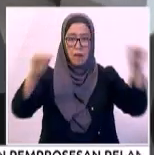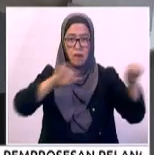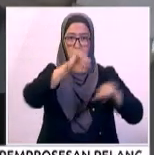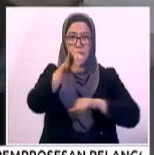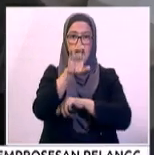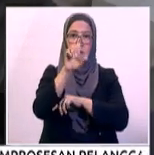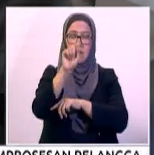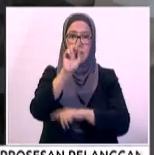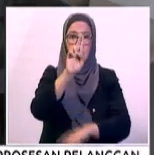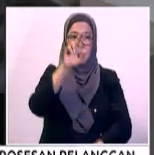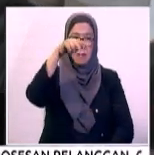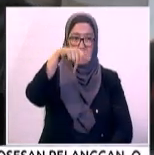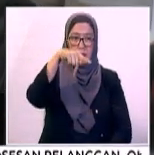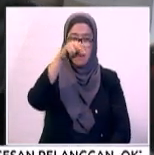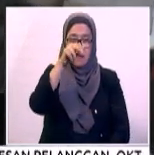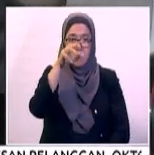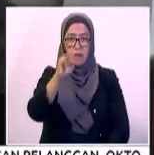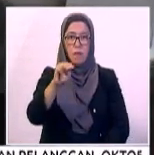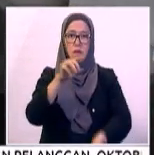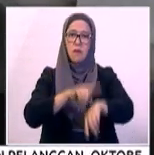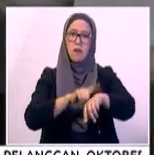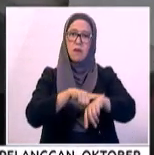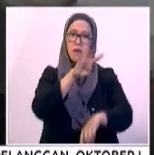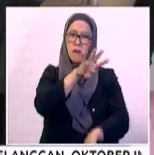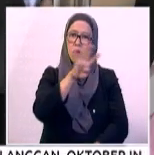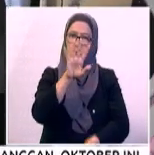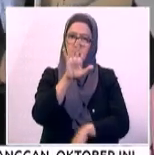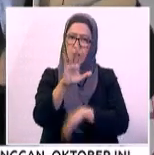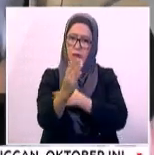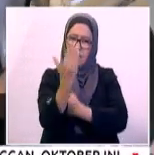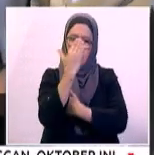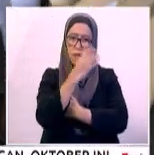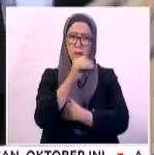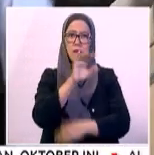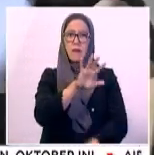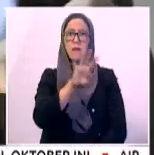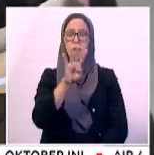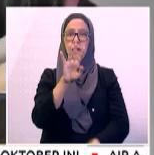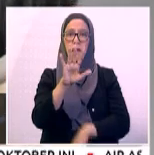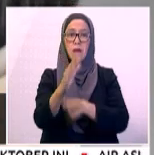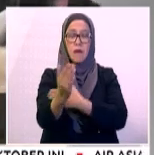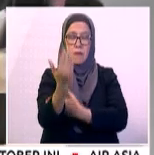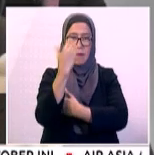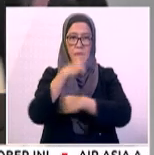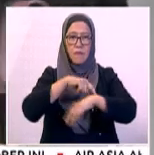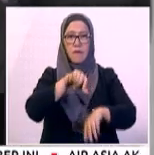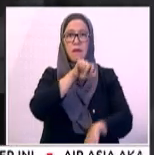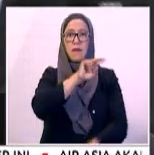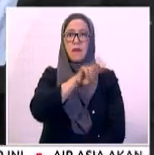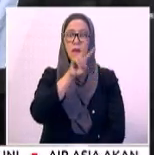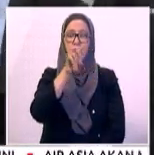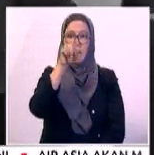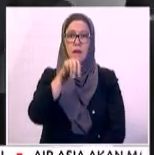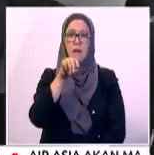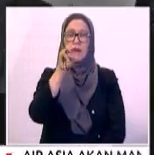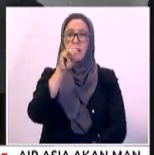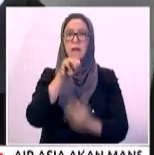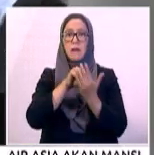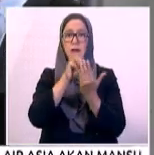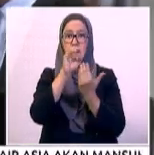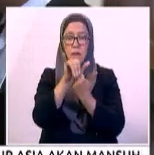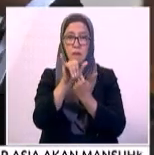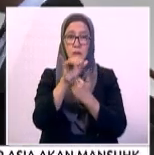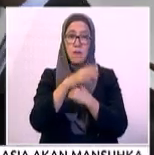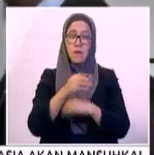pukul 4.45 pagi hingga 5.45 pagi pada 22 Mei 2017. Manakala 12 penuntut UPNM